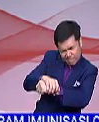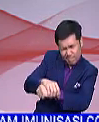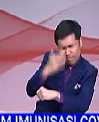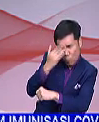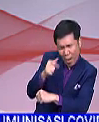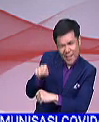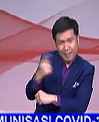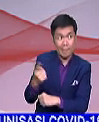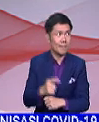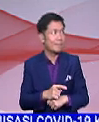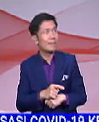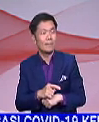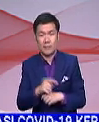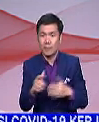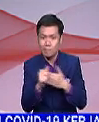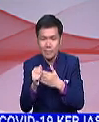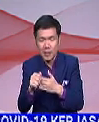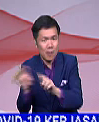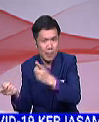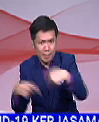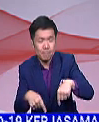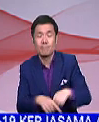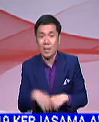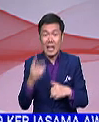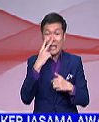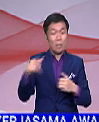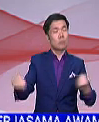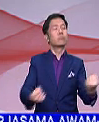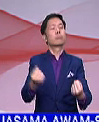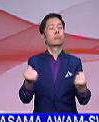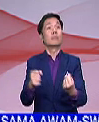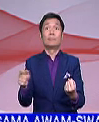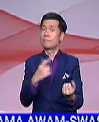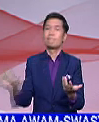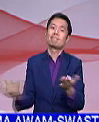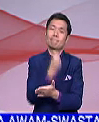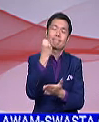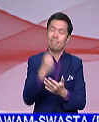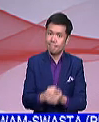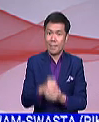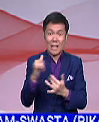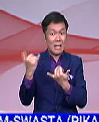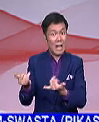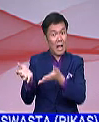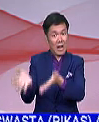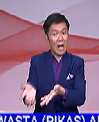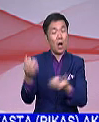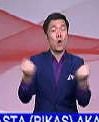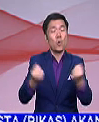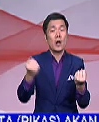dalam aktiviti berkenaan, manakala kenderaan digunakan dalam aktiviti tersebut turut disita dianggarkan